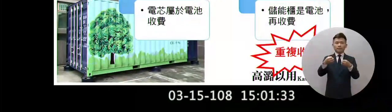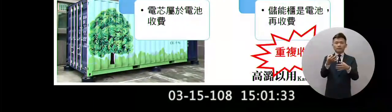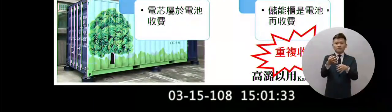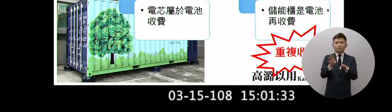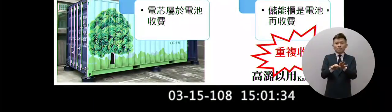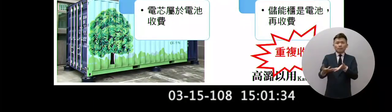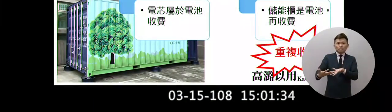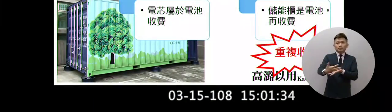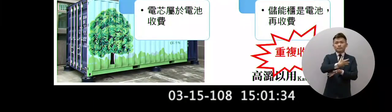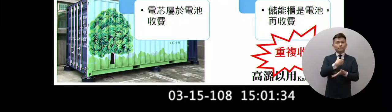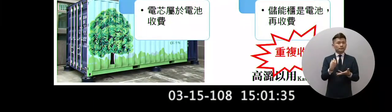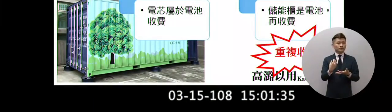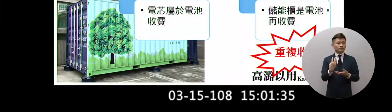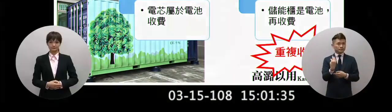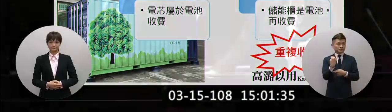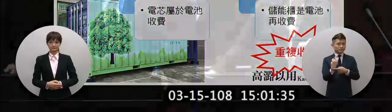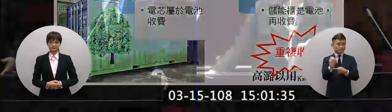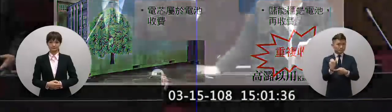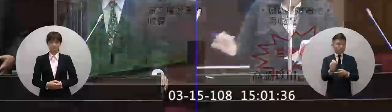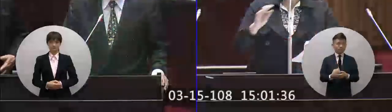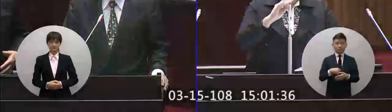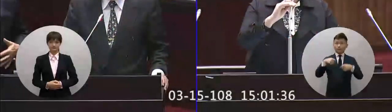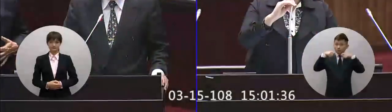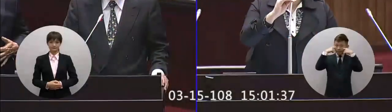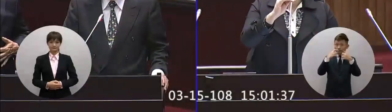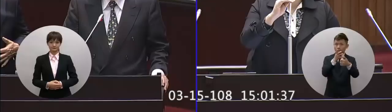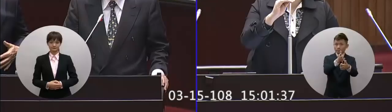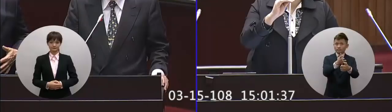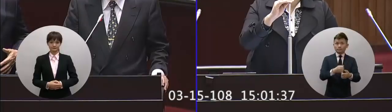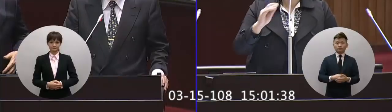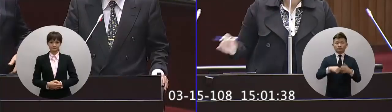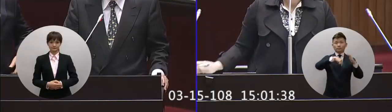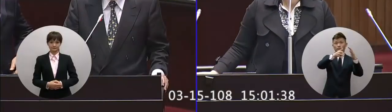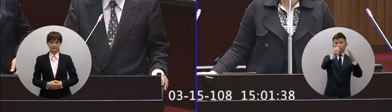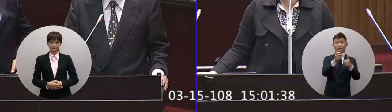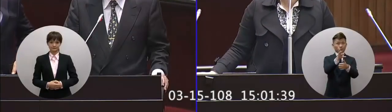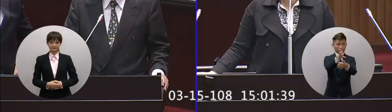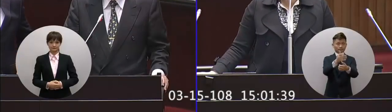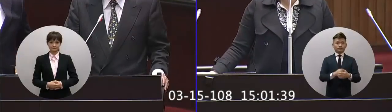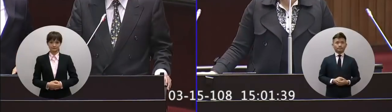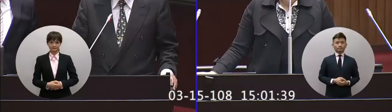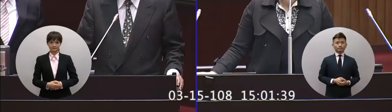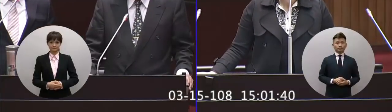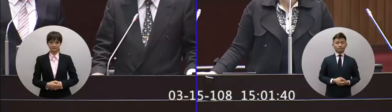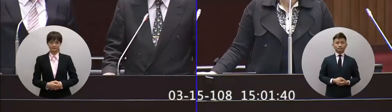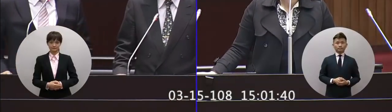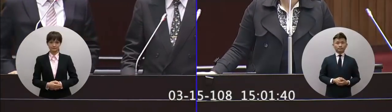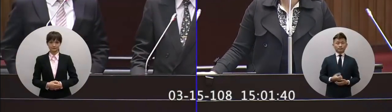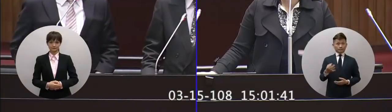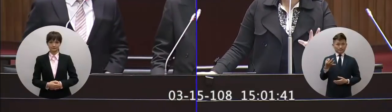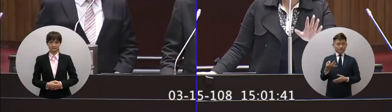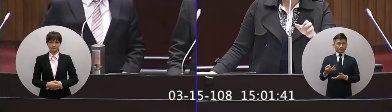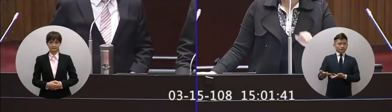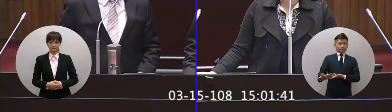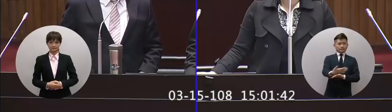收。结果，我想问一下这个院长，我们征收这